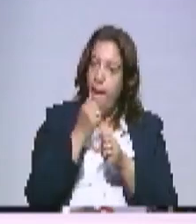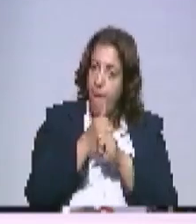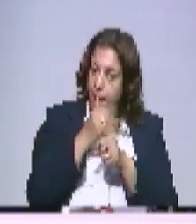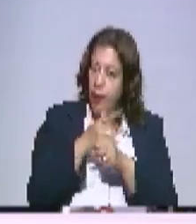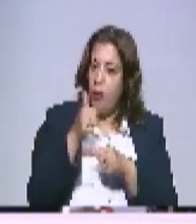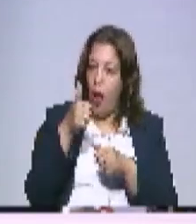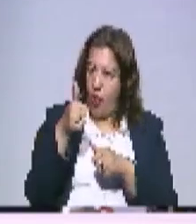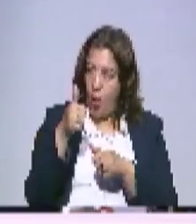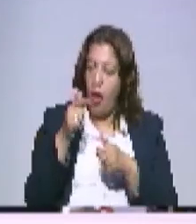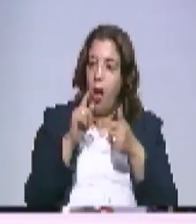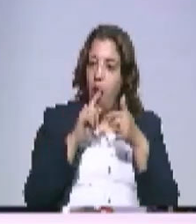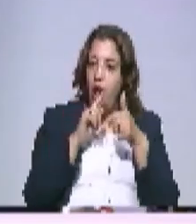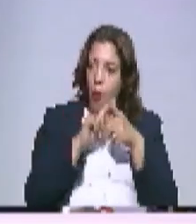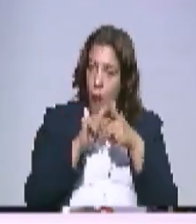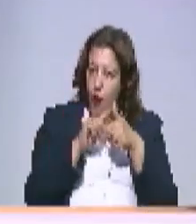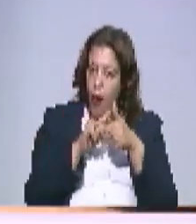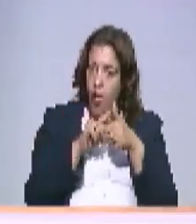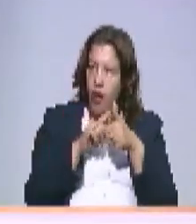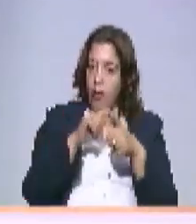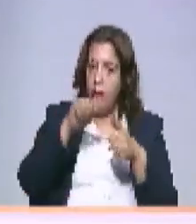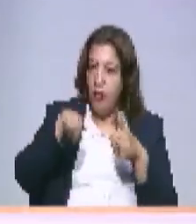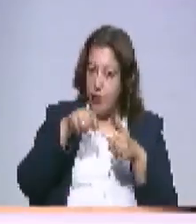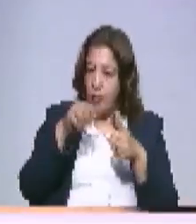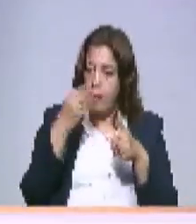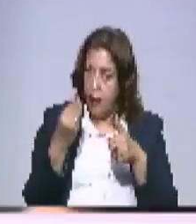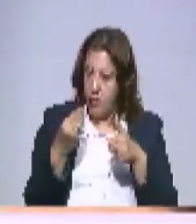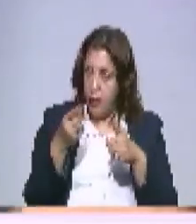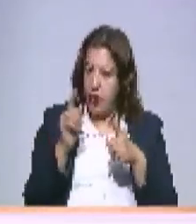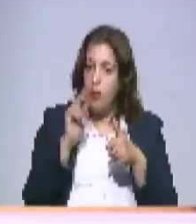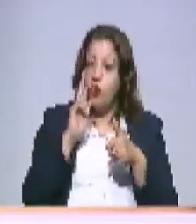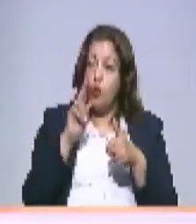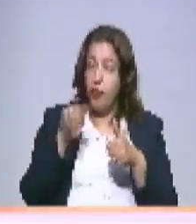معانا بس لما البصله دي تدبل شويه.